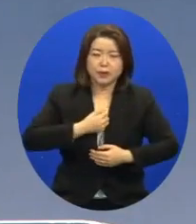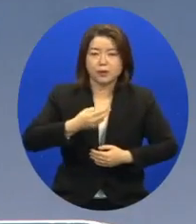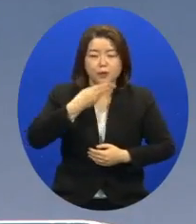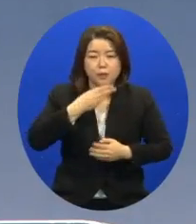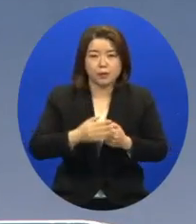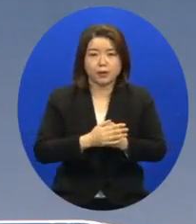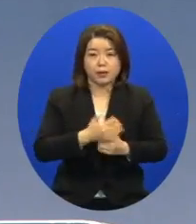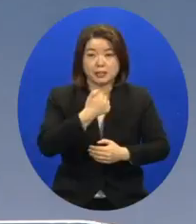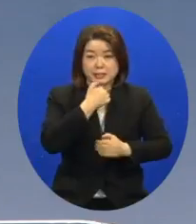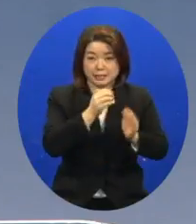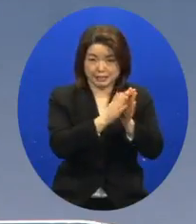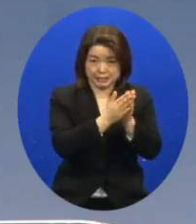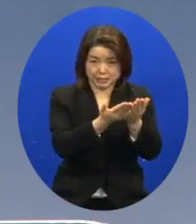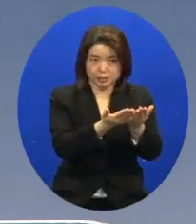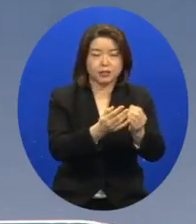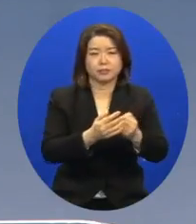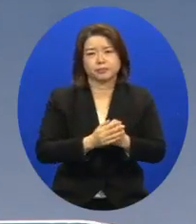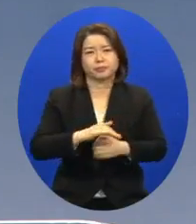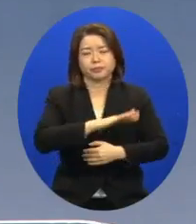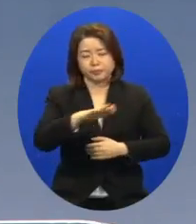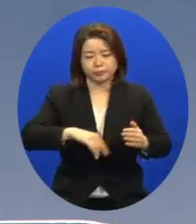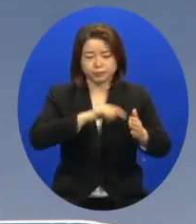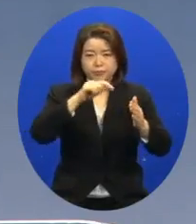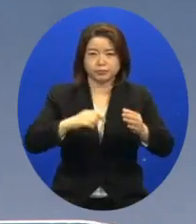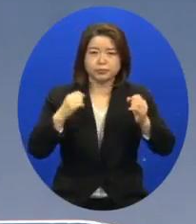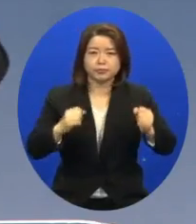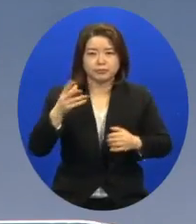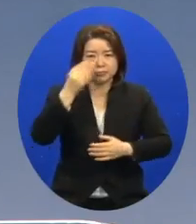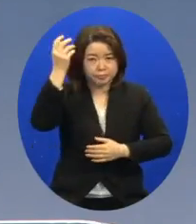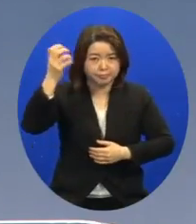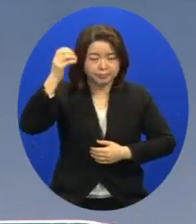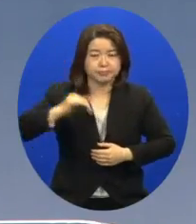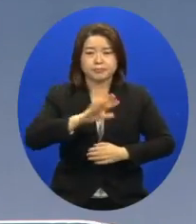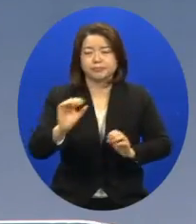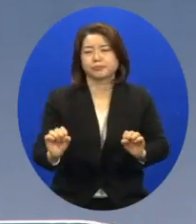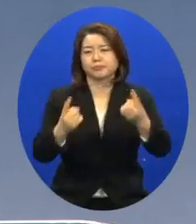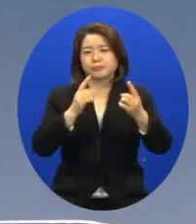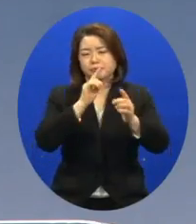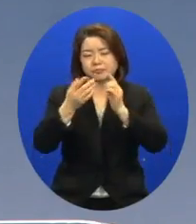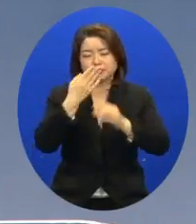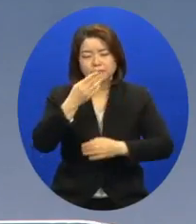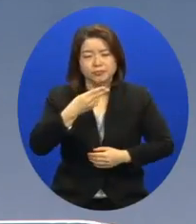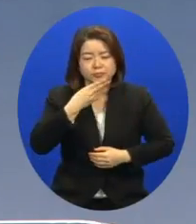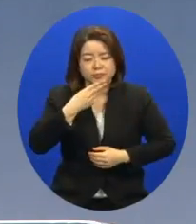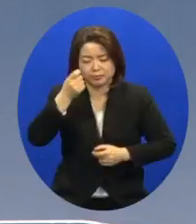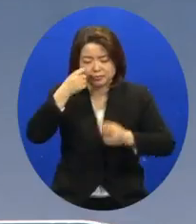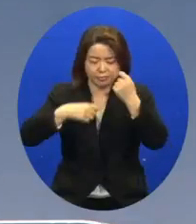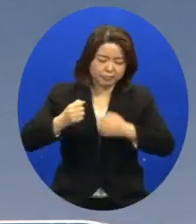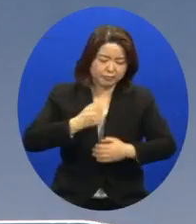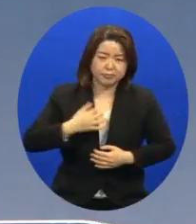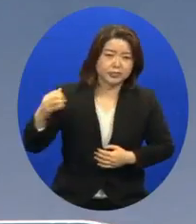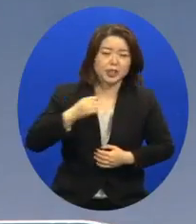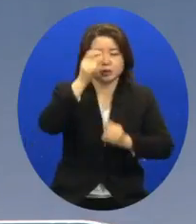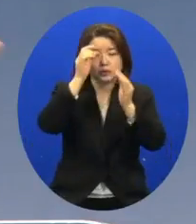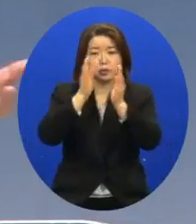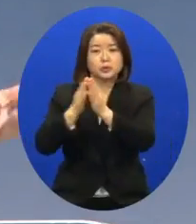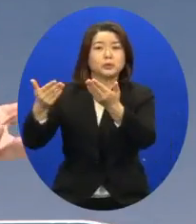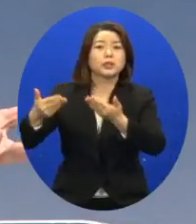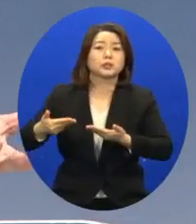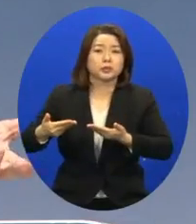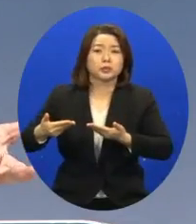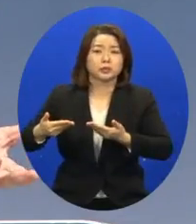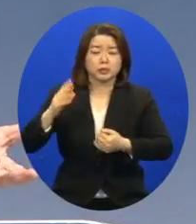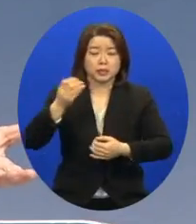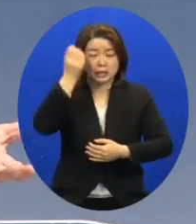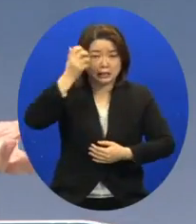우리 안에 계신 성령께서는 우리를 위하여 말할 수 없는 탄식을 가지고 기도하신 다 그랬습니다 성령께서